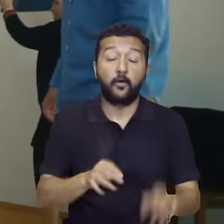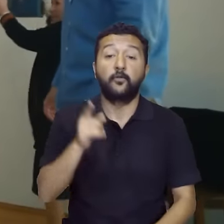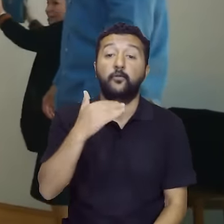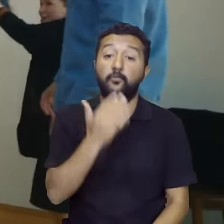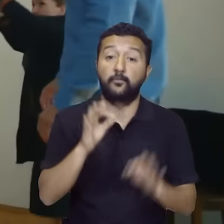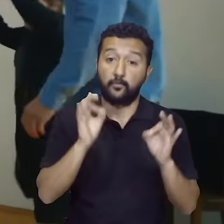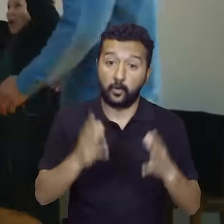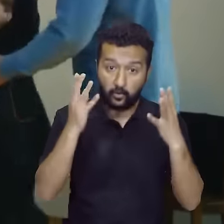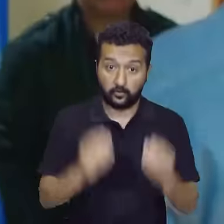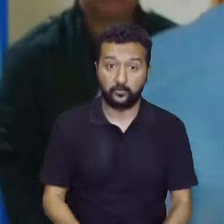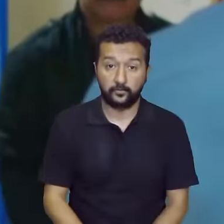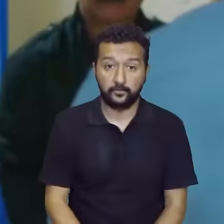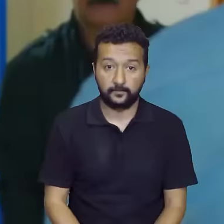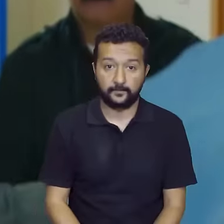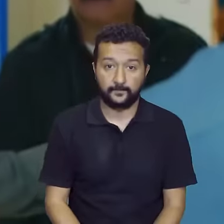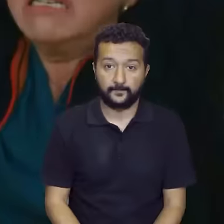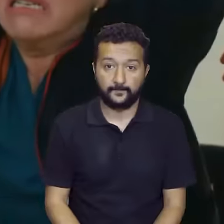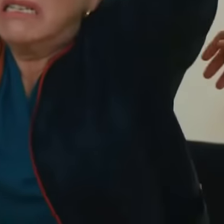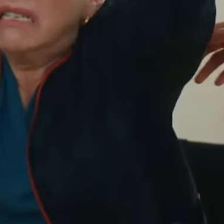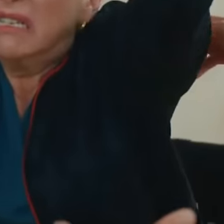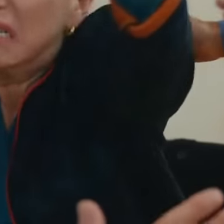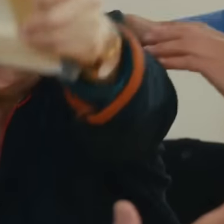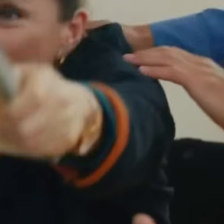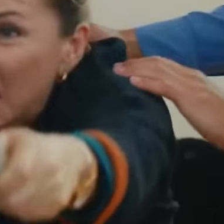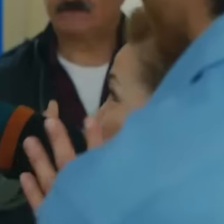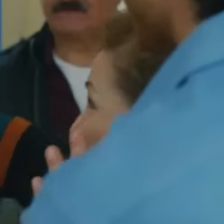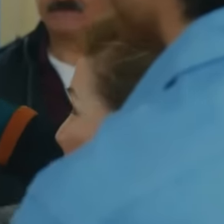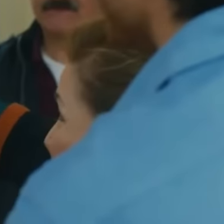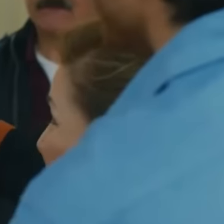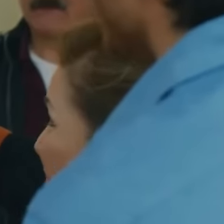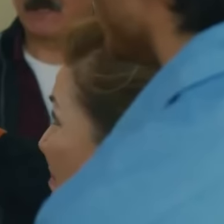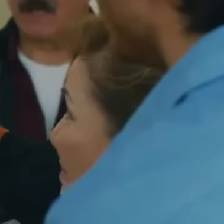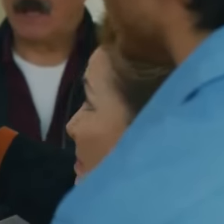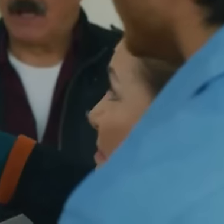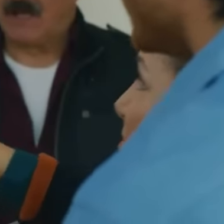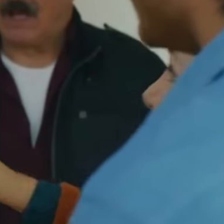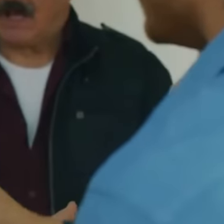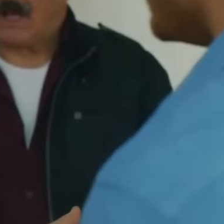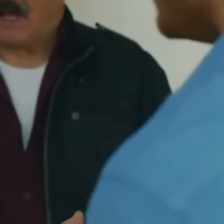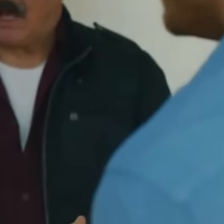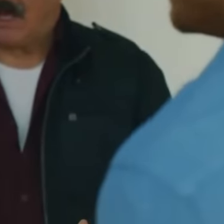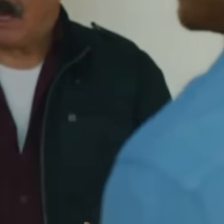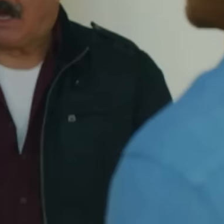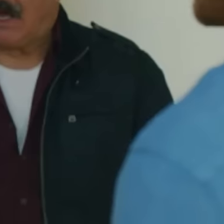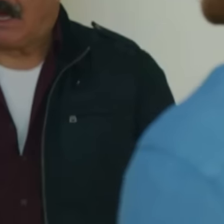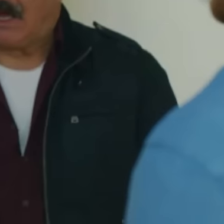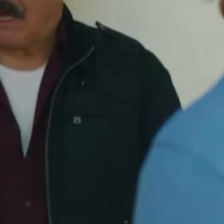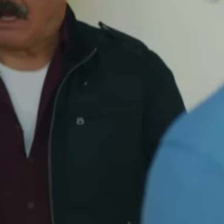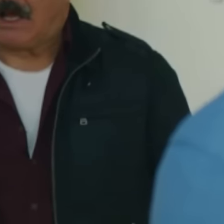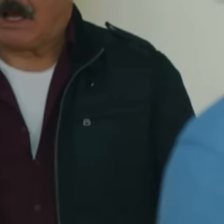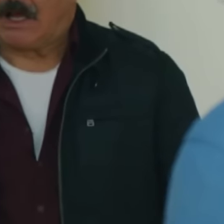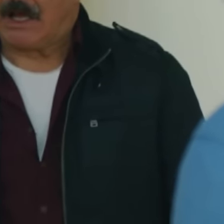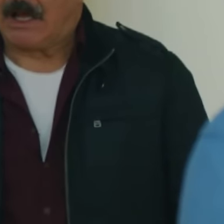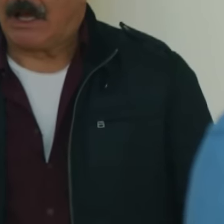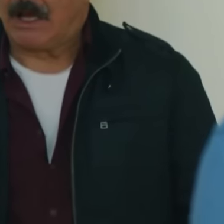olmaz. Böyle olur. An yavaşladı. Adile Münir'in duvara astığı paşa tablosunu kafasına geçirip